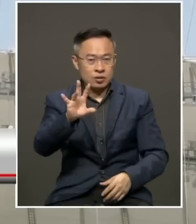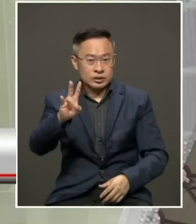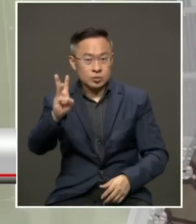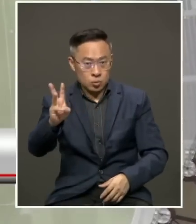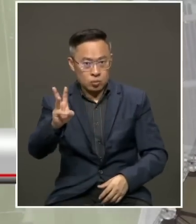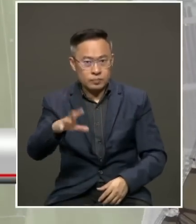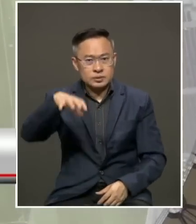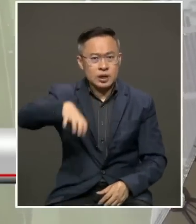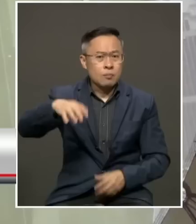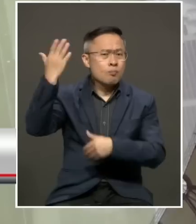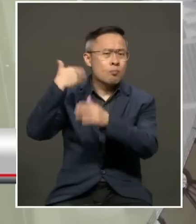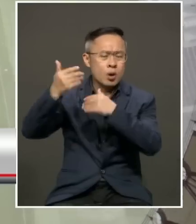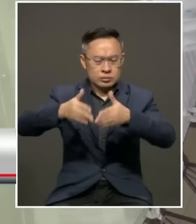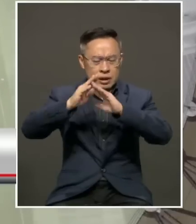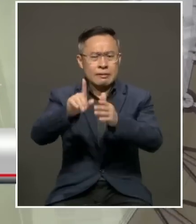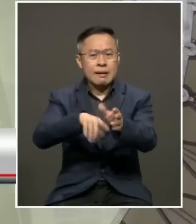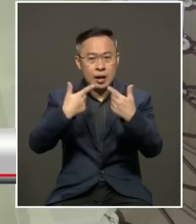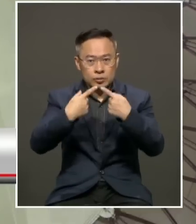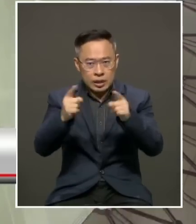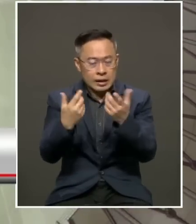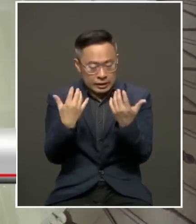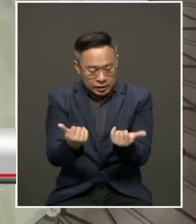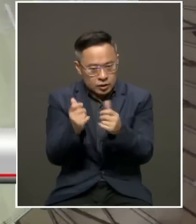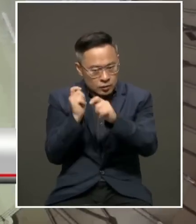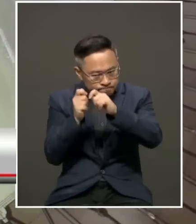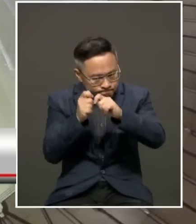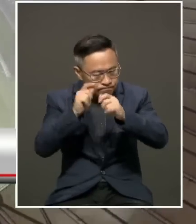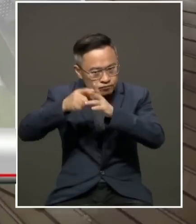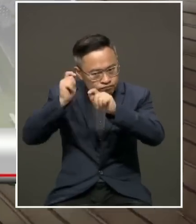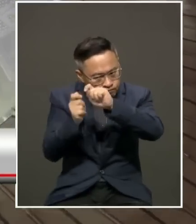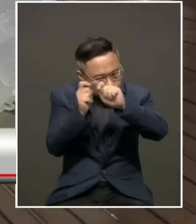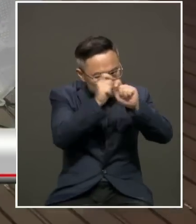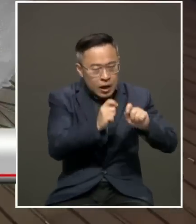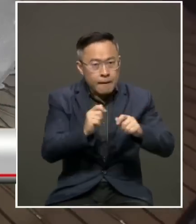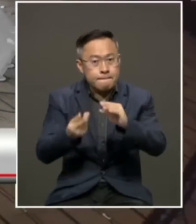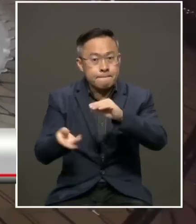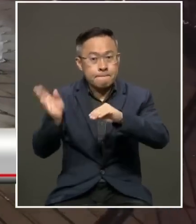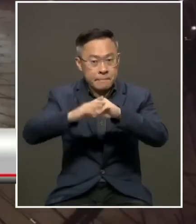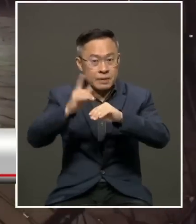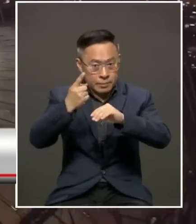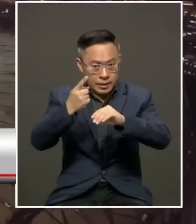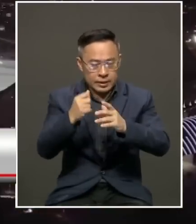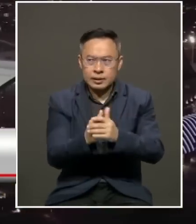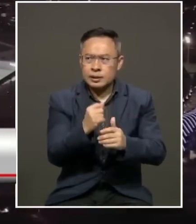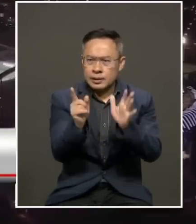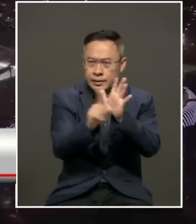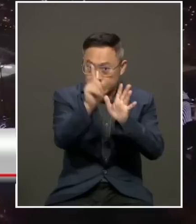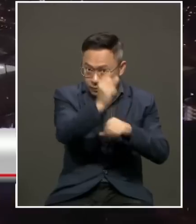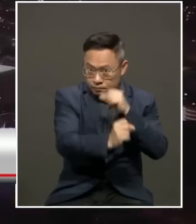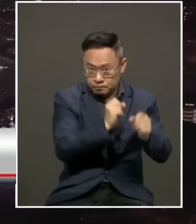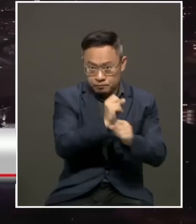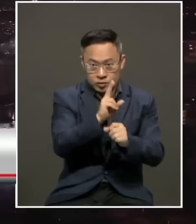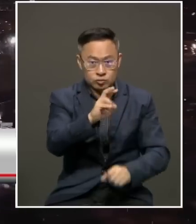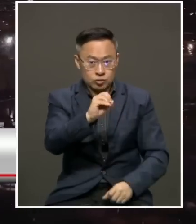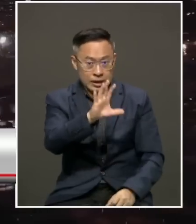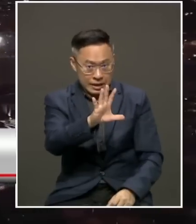สนามเดิมอยู่แล้วแล้วปรับปรุงขึ้นมาแต่เดิมเนี่ยมีการปรับปรุงเพิ่มความจุแล้วก็ขยายในปี2500ไปแล้วรอบนึงเพื่อ